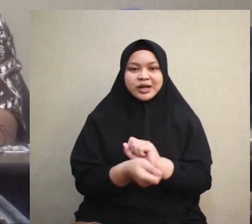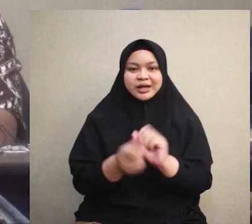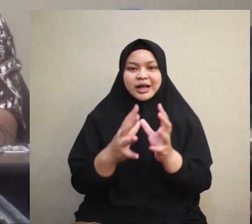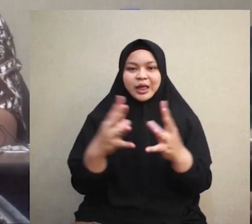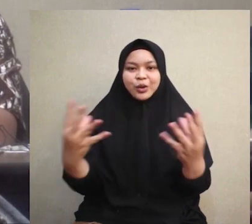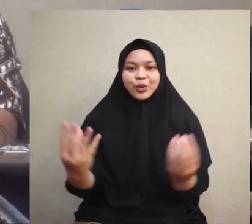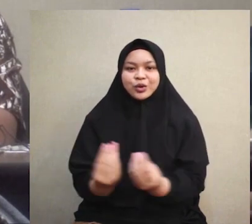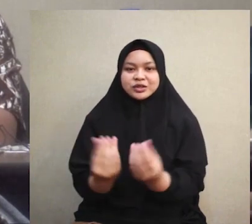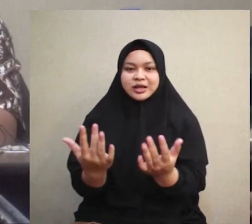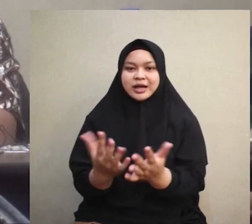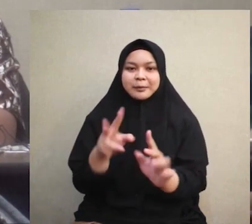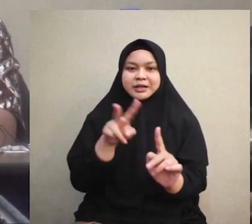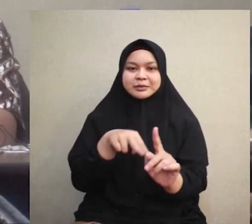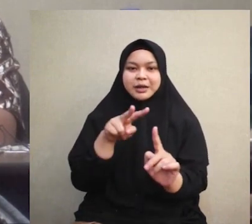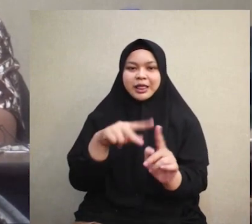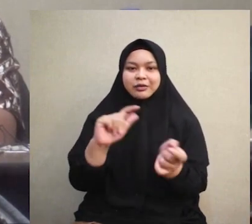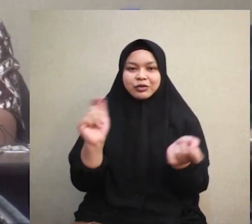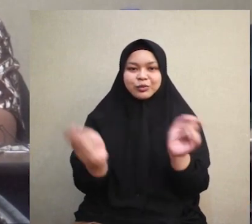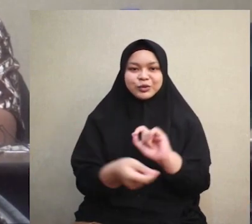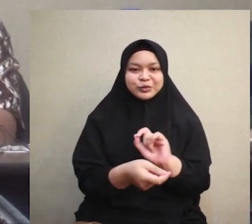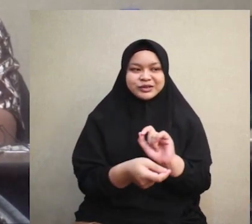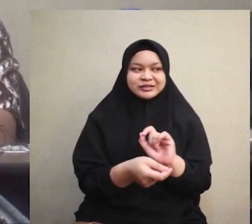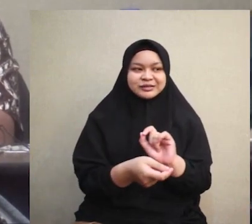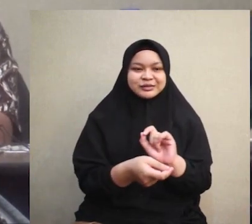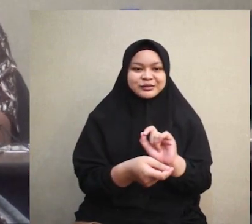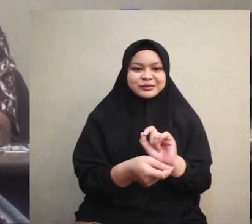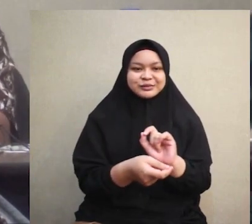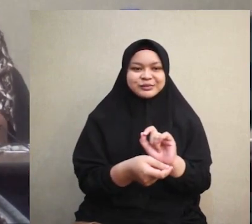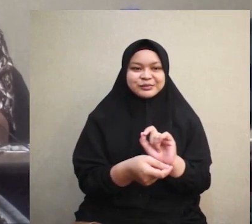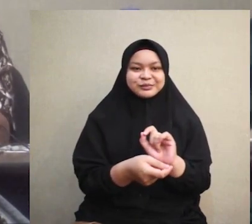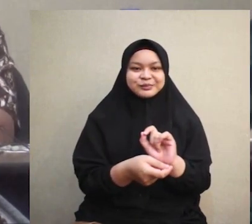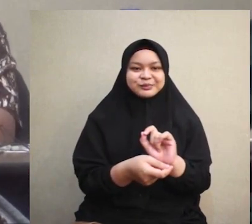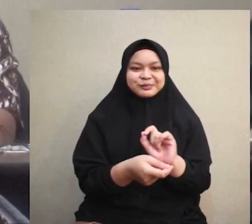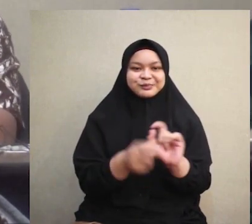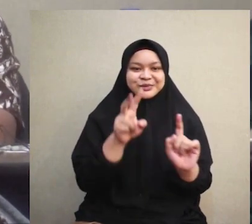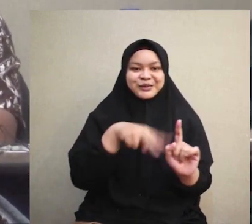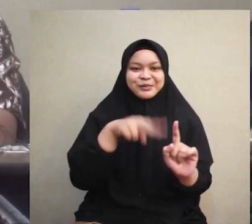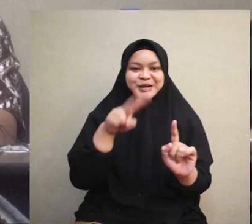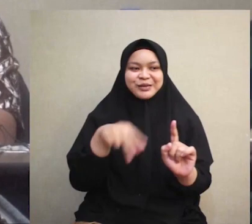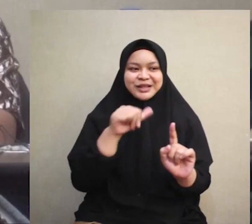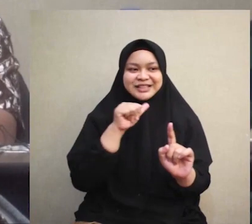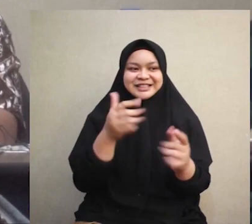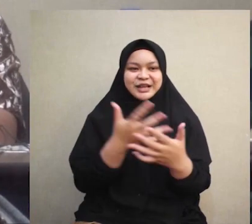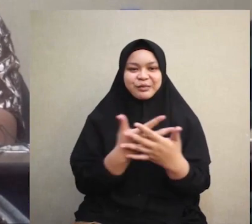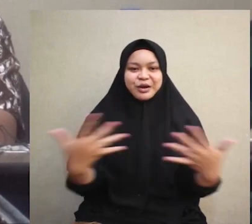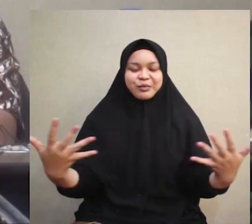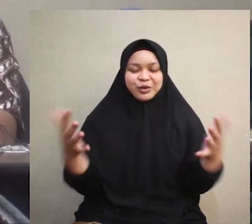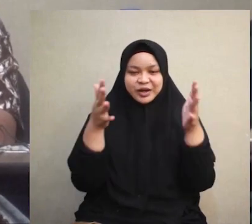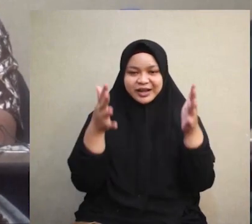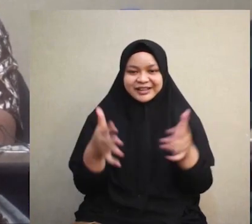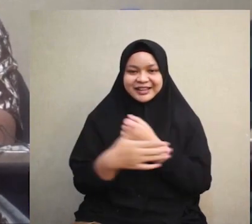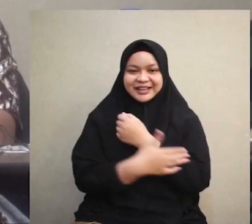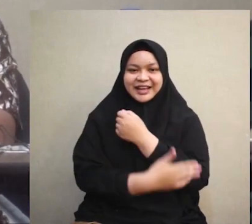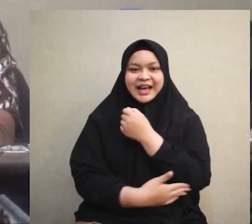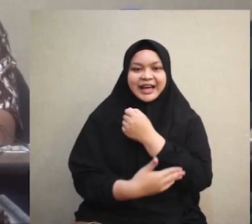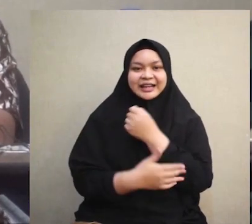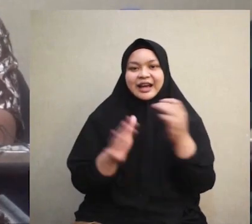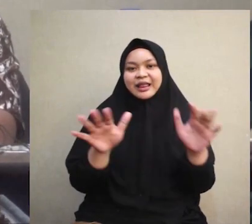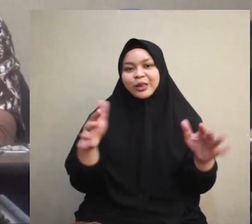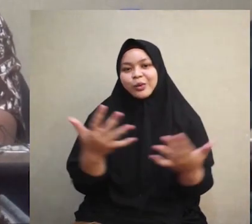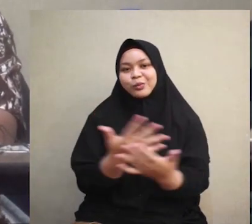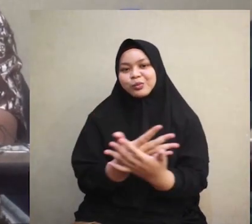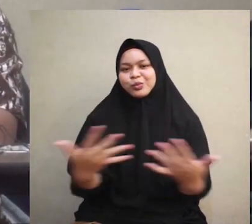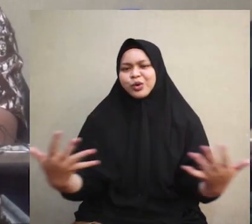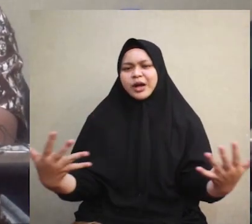penting perubahan perspektif baik perspektif siapapun ya bukan hanya negara di sini jadi atau bahkan